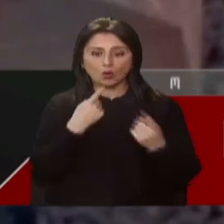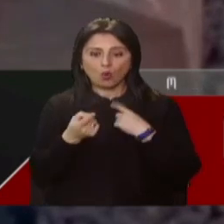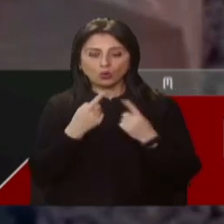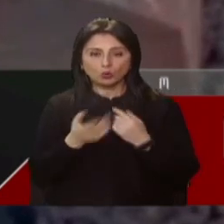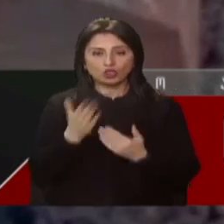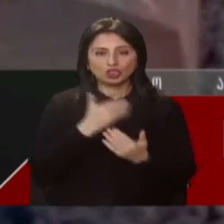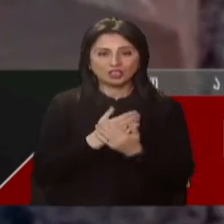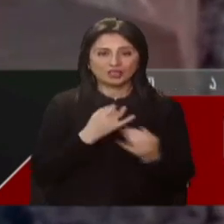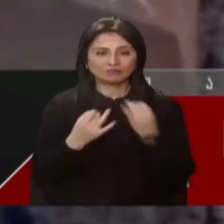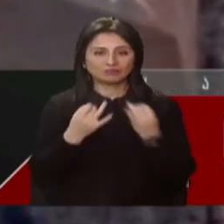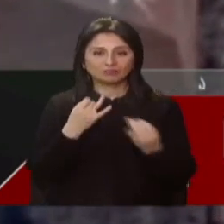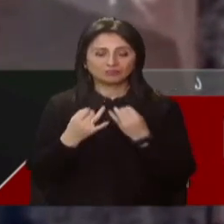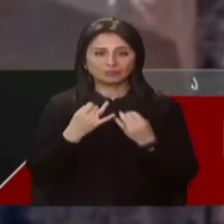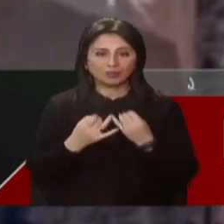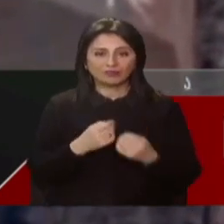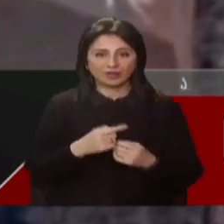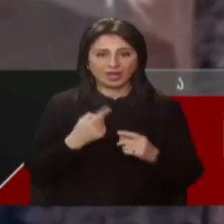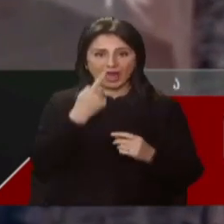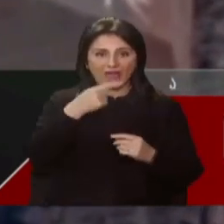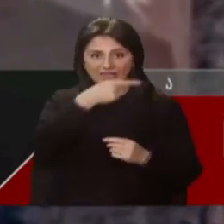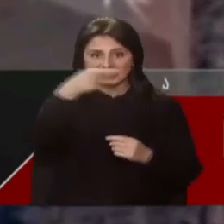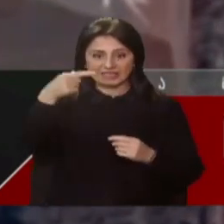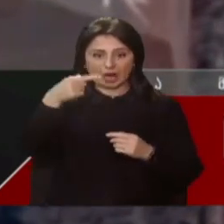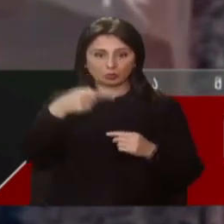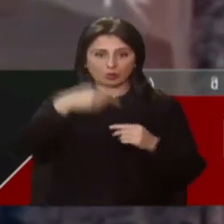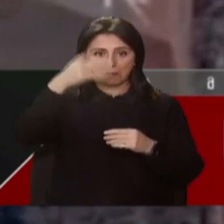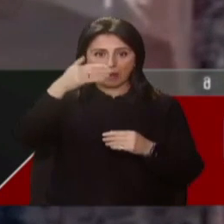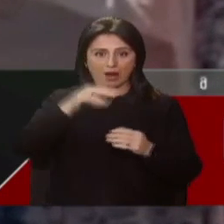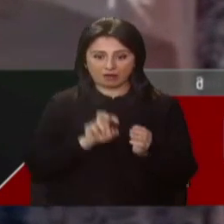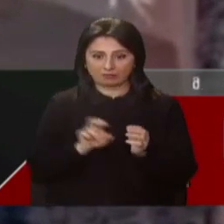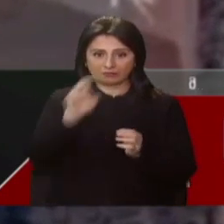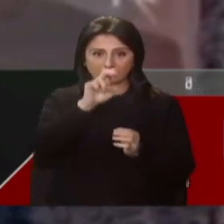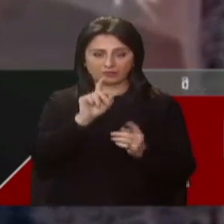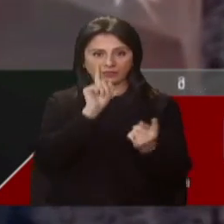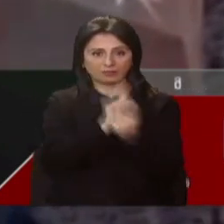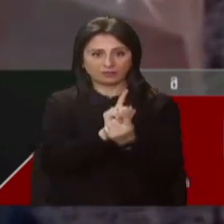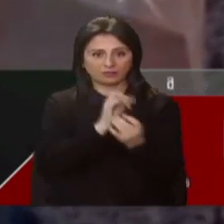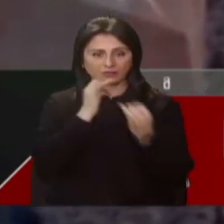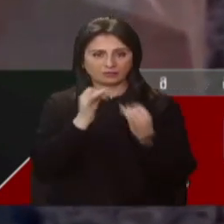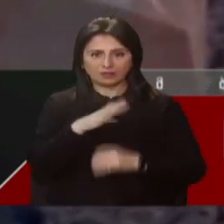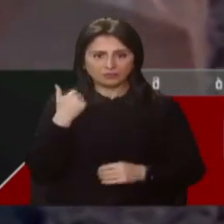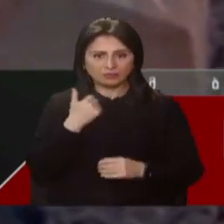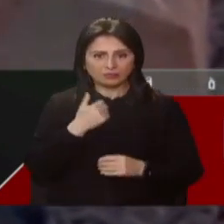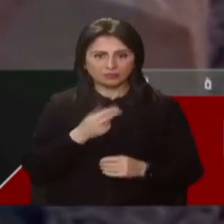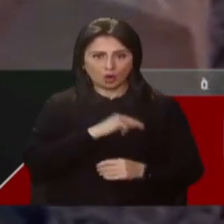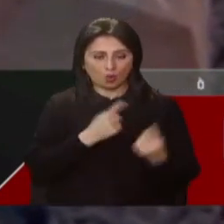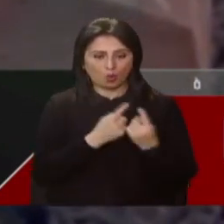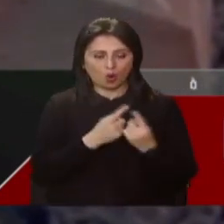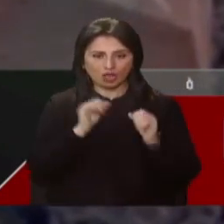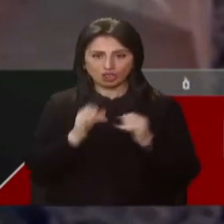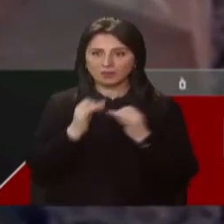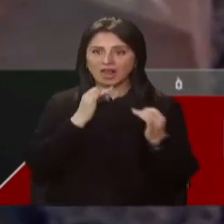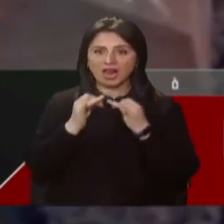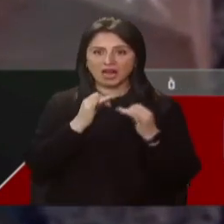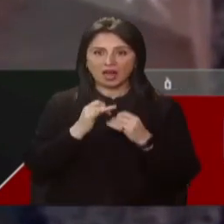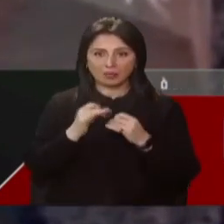კონსულტაციების შედეგად. უბრალოდ ერთი სართულით მაღლა იყო ასასვლელი პარტიის ოფისში, კოლეგებთან შეიძლებოდა